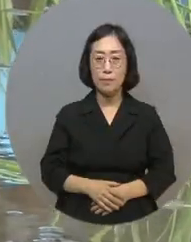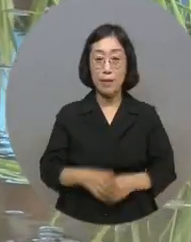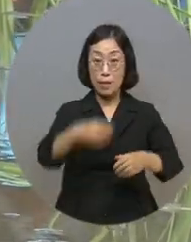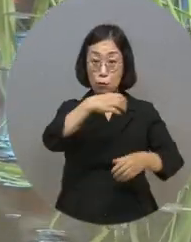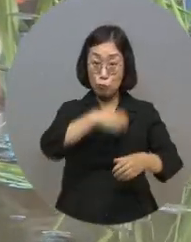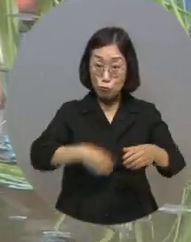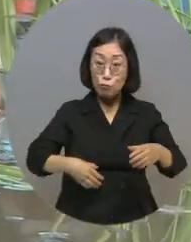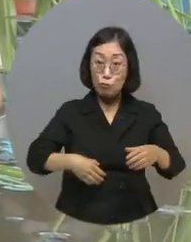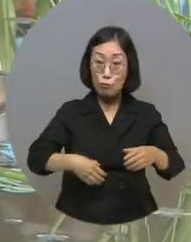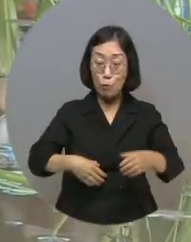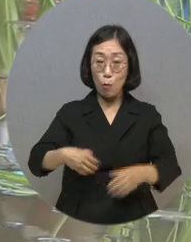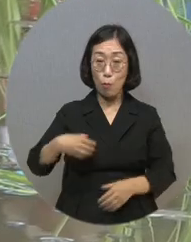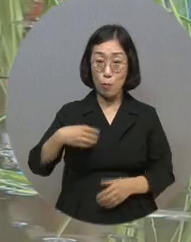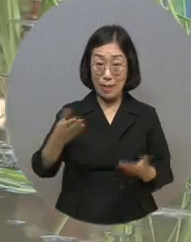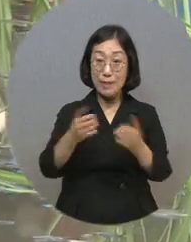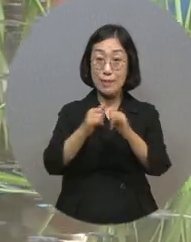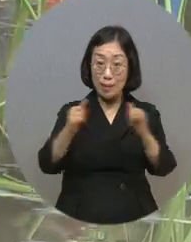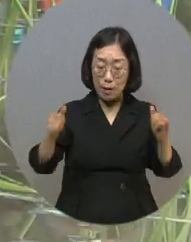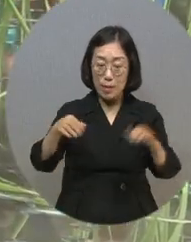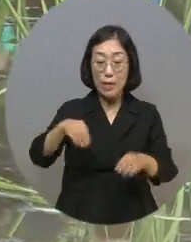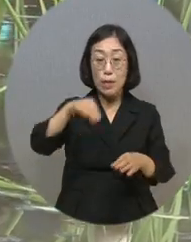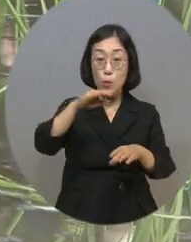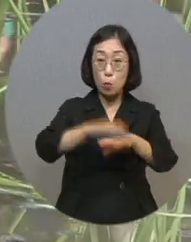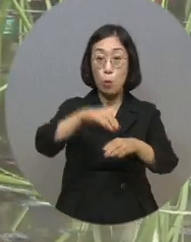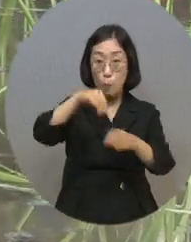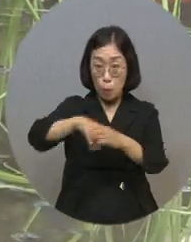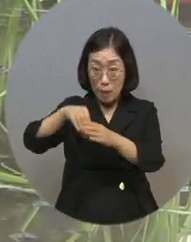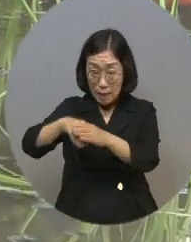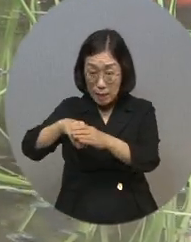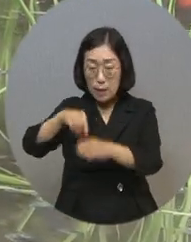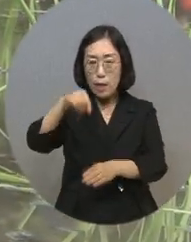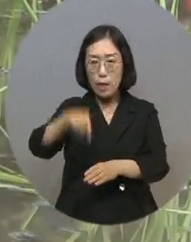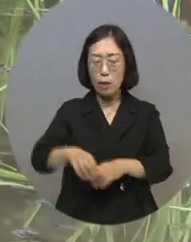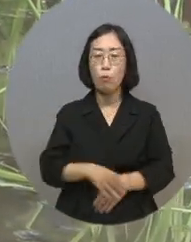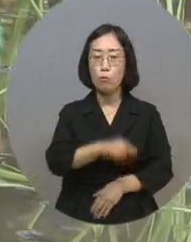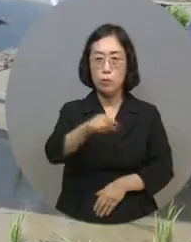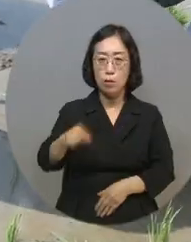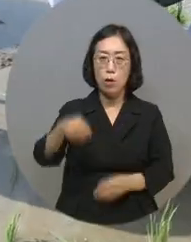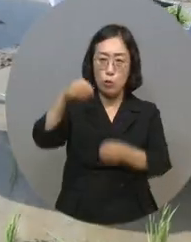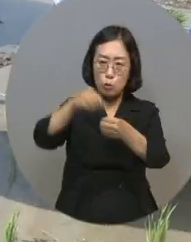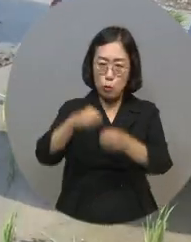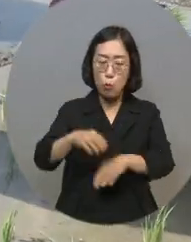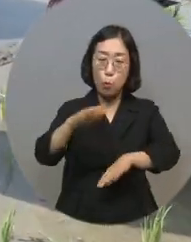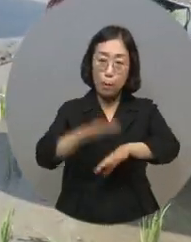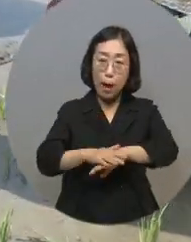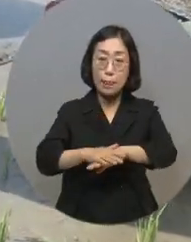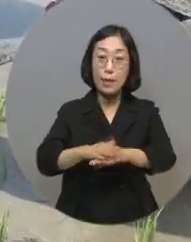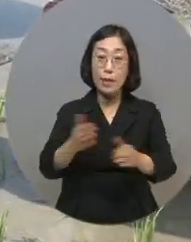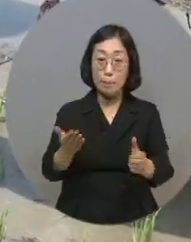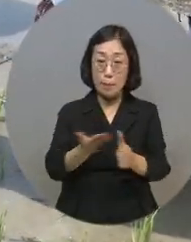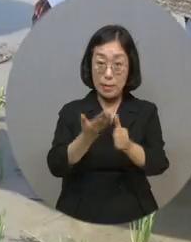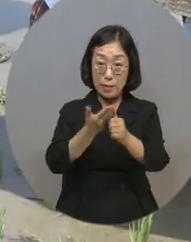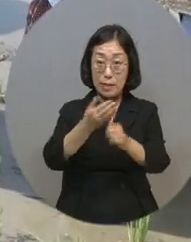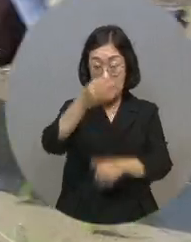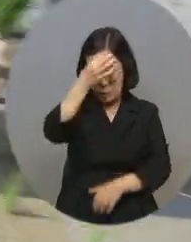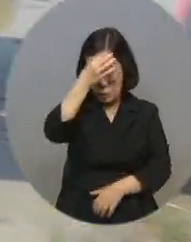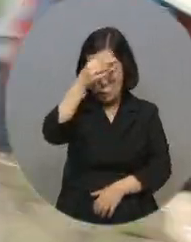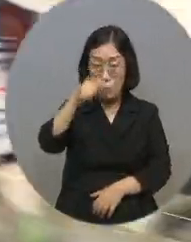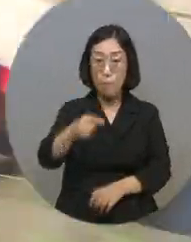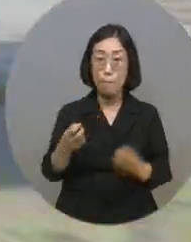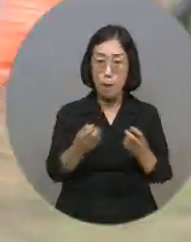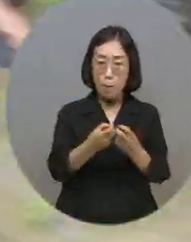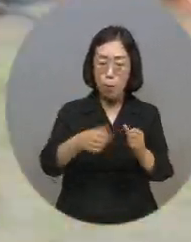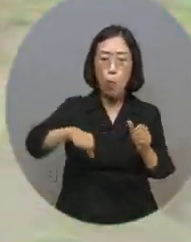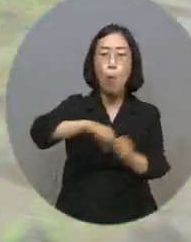관계자는 이번 손 모내기 행사가 전통적 농업 기술의 유지 및 문화를 계승할 뿐만 아니라